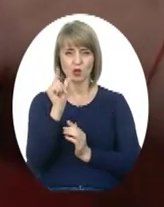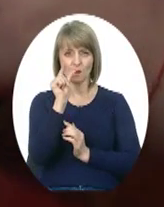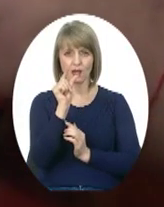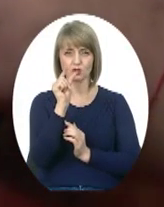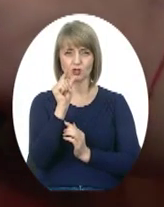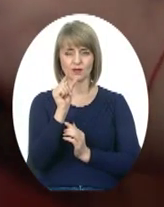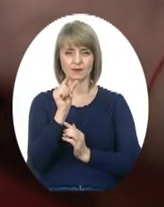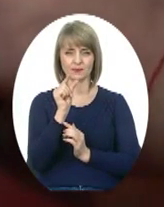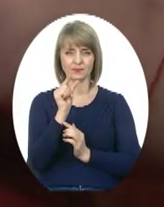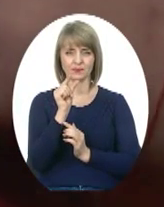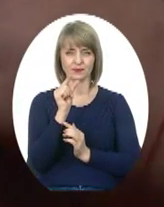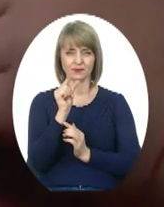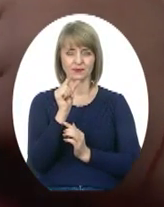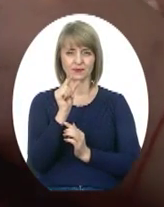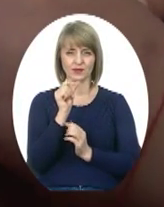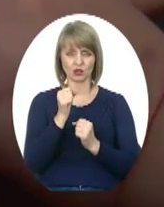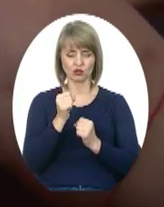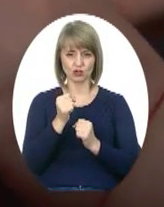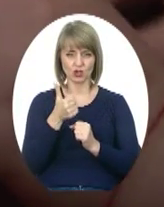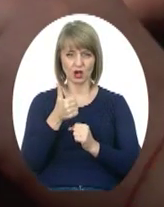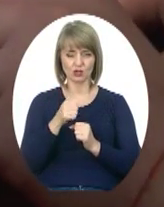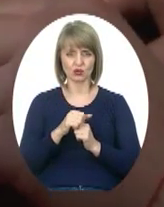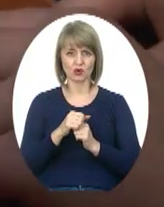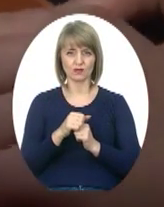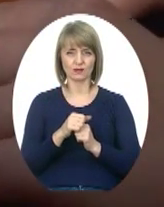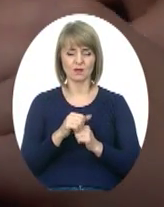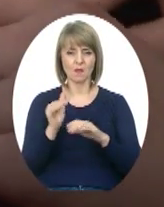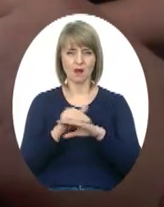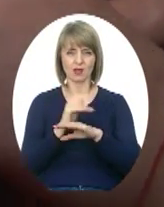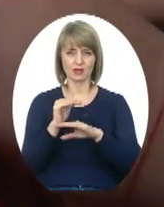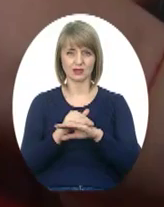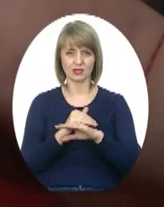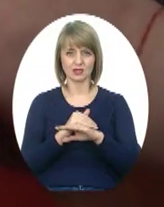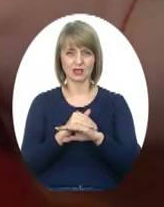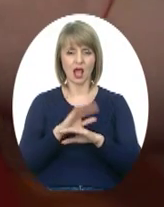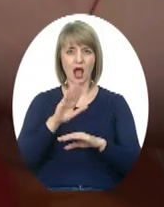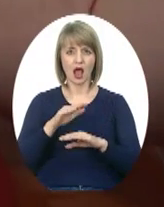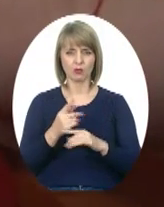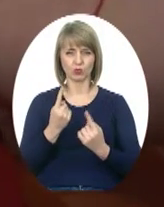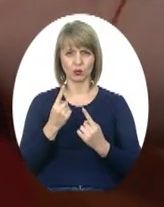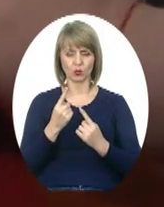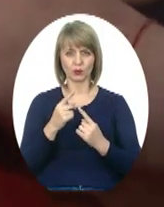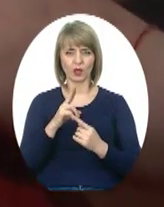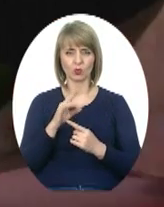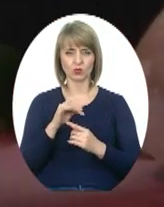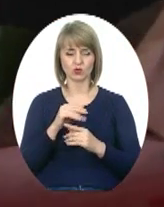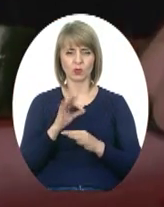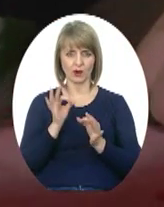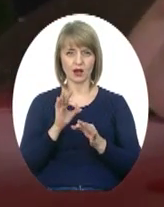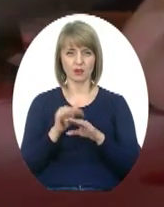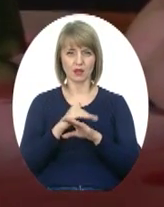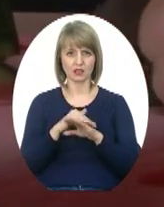Помельче, еще мельче. Держи хорошо ручки. Молодец. И потом крупный кусочек,